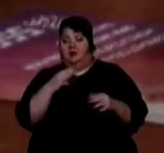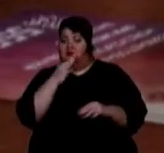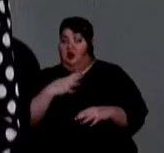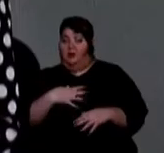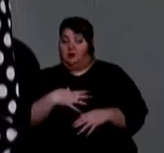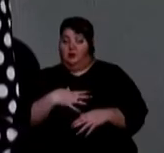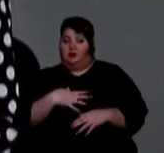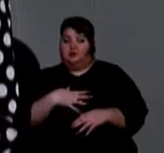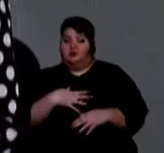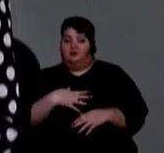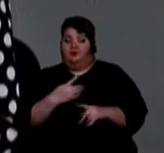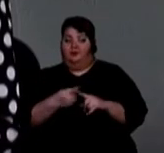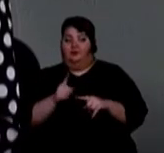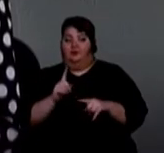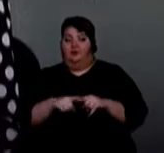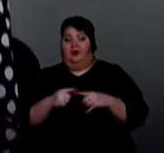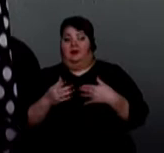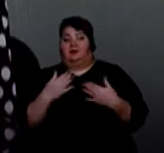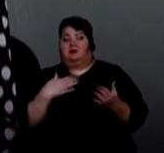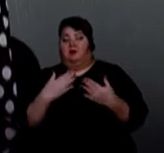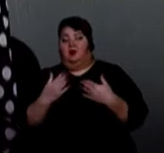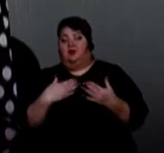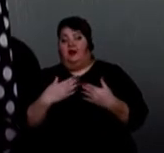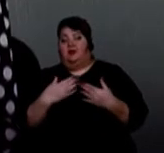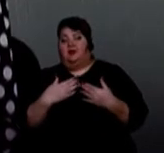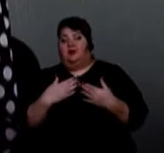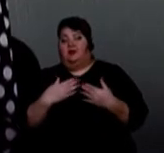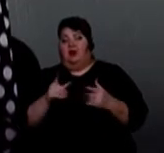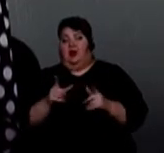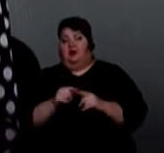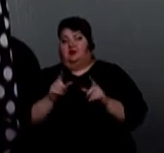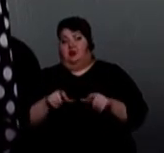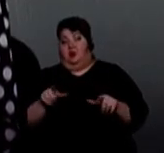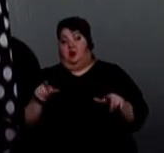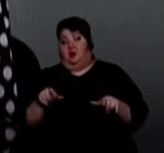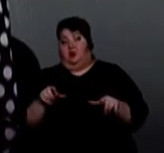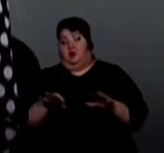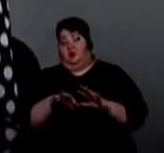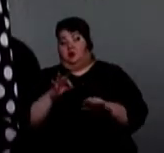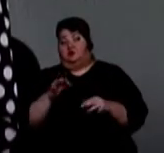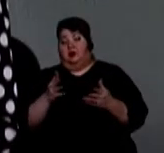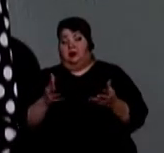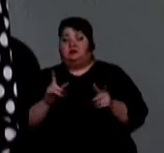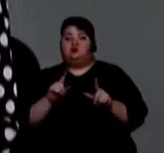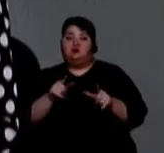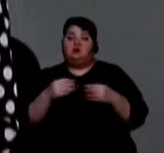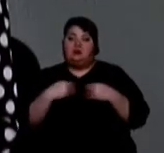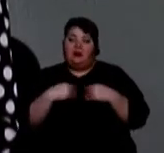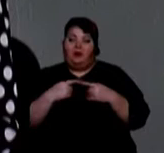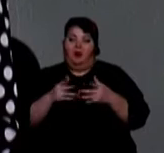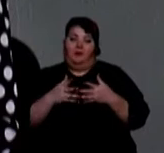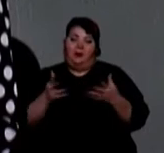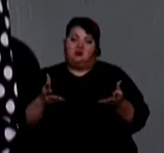подобається це спілкування з людьми, получається, і що воно дає? Ну,